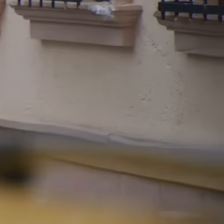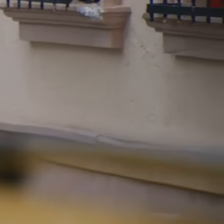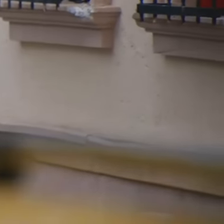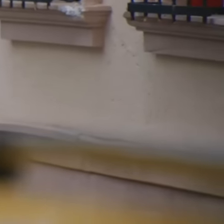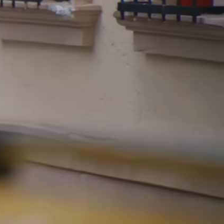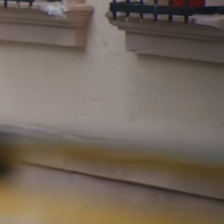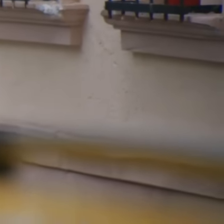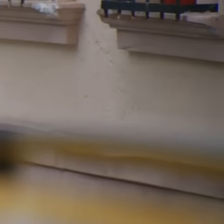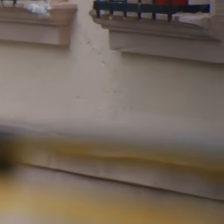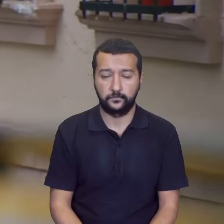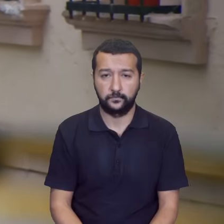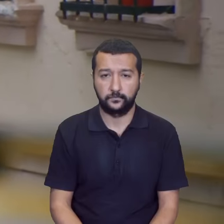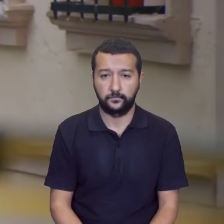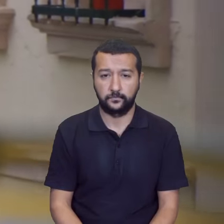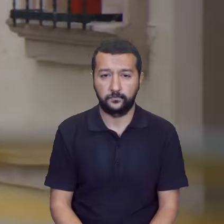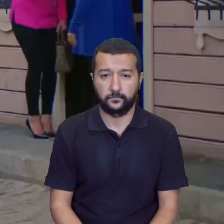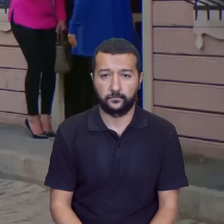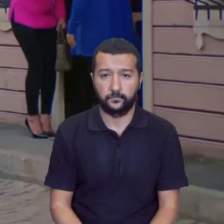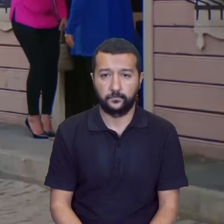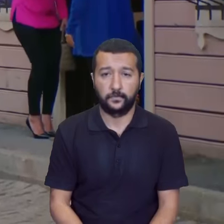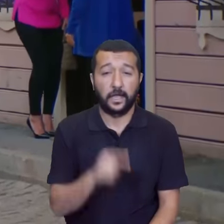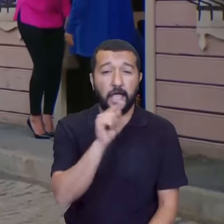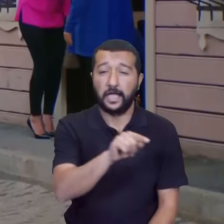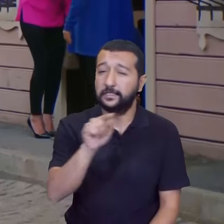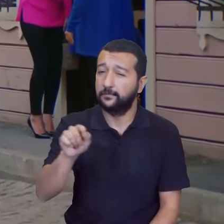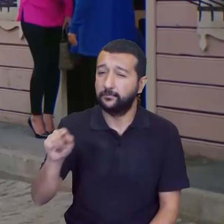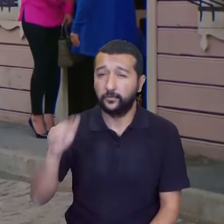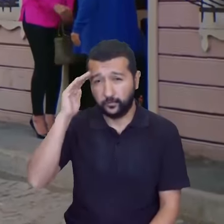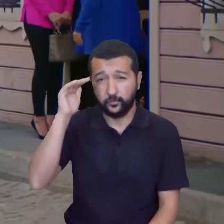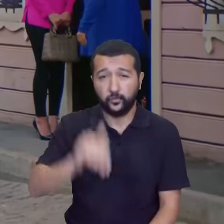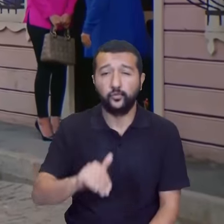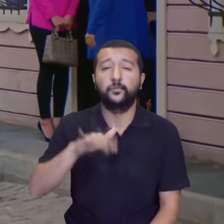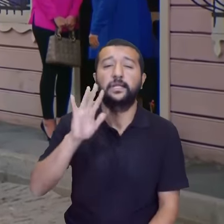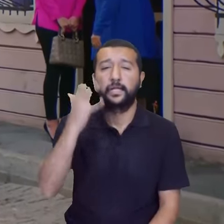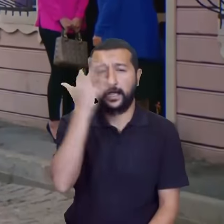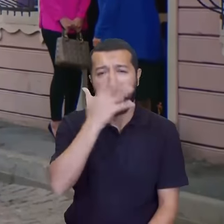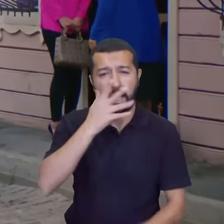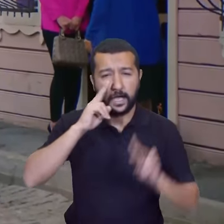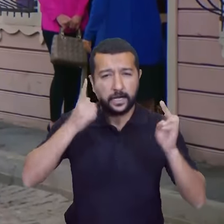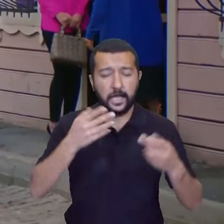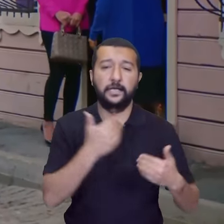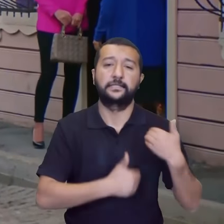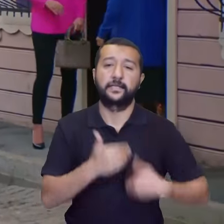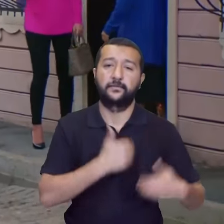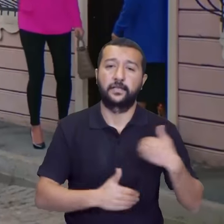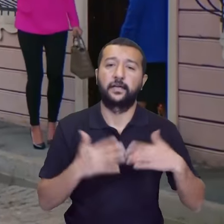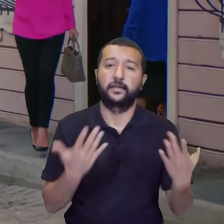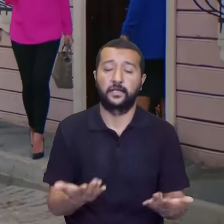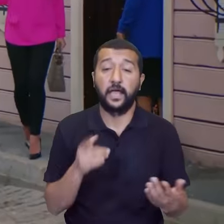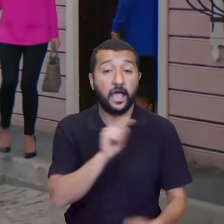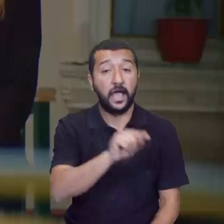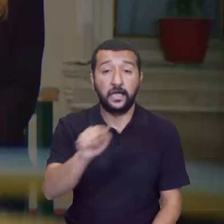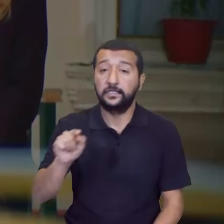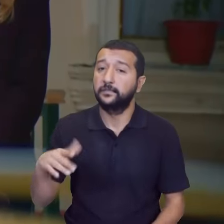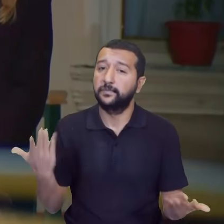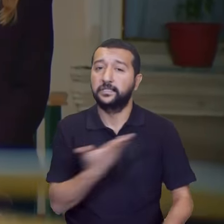Itır evin önüne yaklaşıyor. Haleleri gördü. Hale ile Adile kapıda. Hale eğilip elinden öptü. Taksi hazır